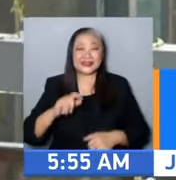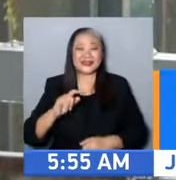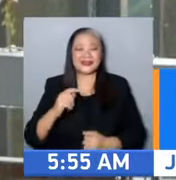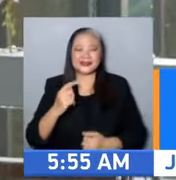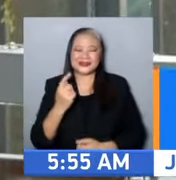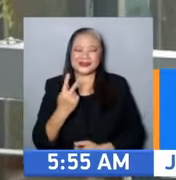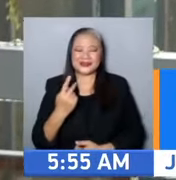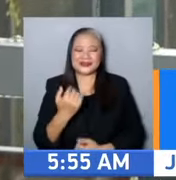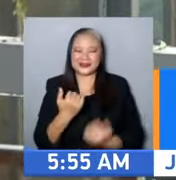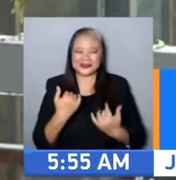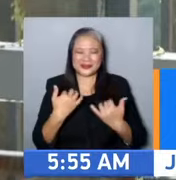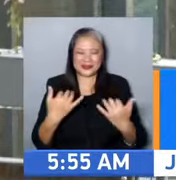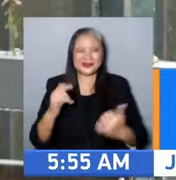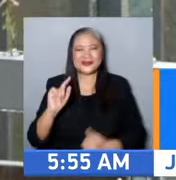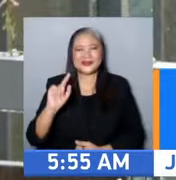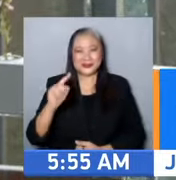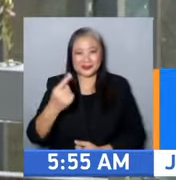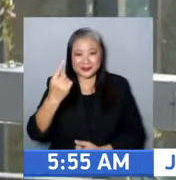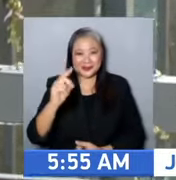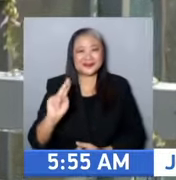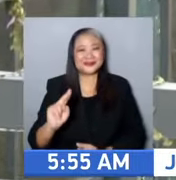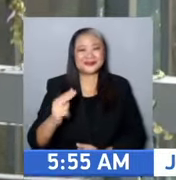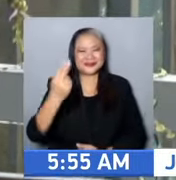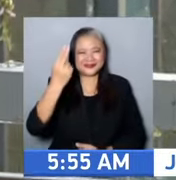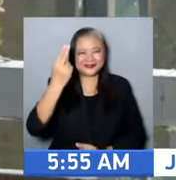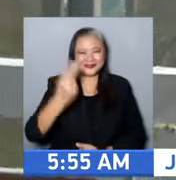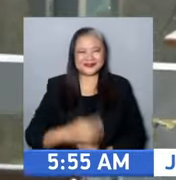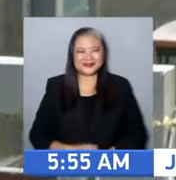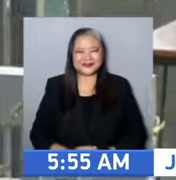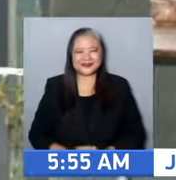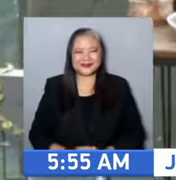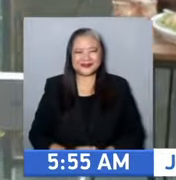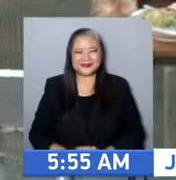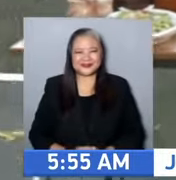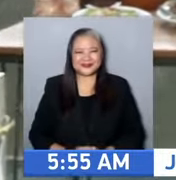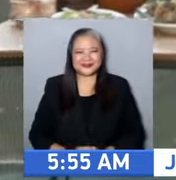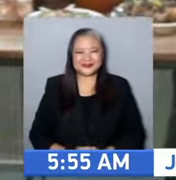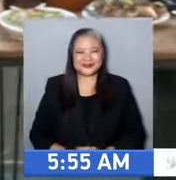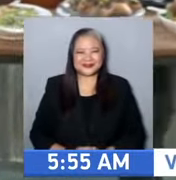ka. Unang hit!